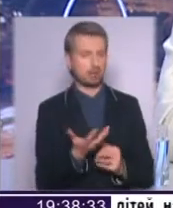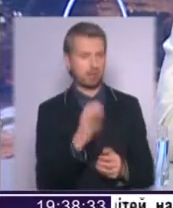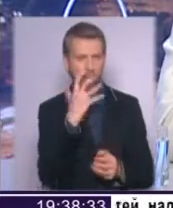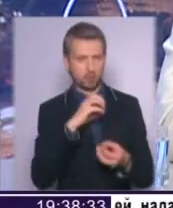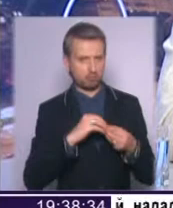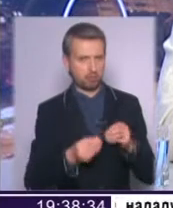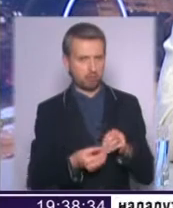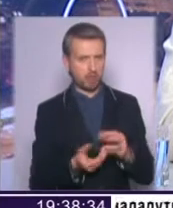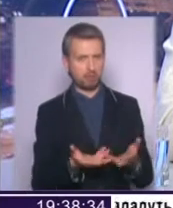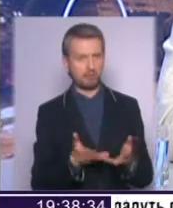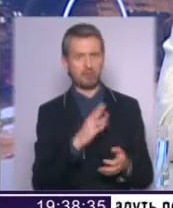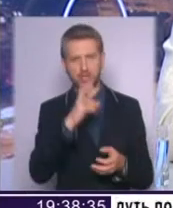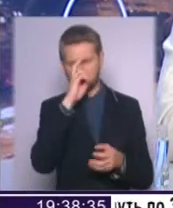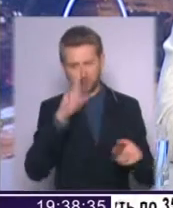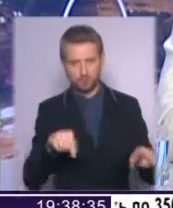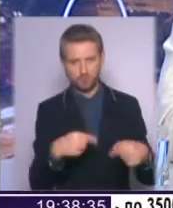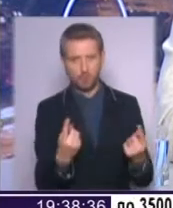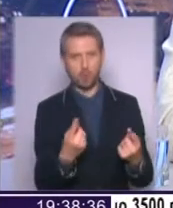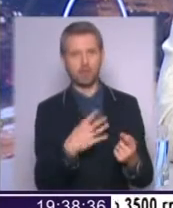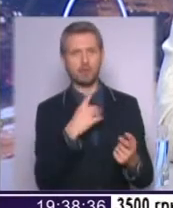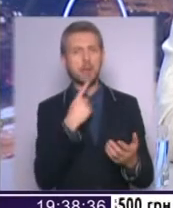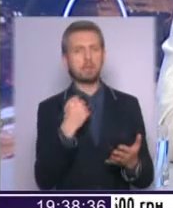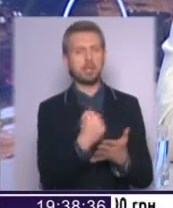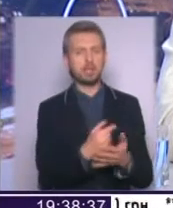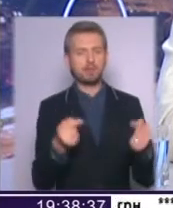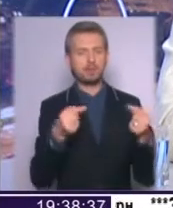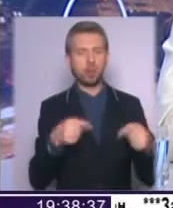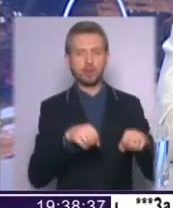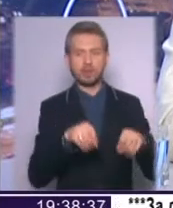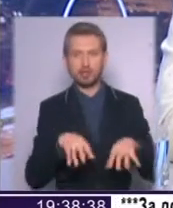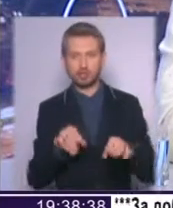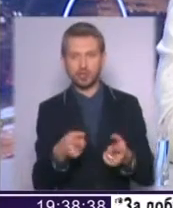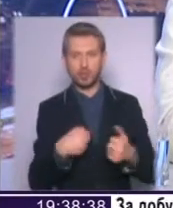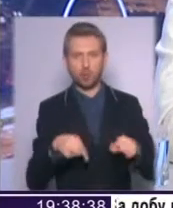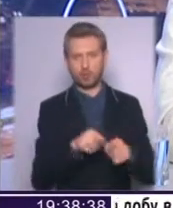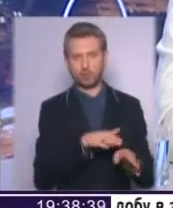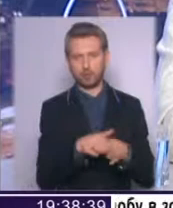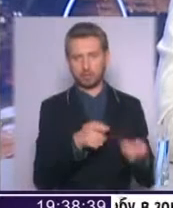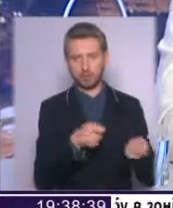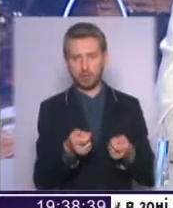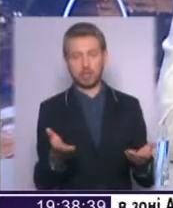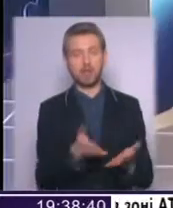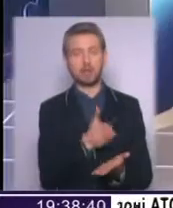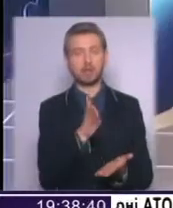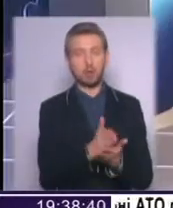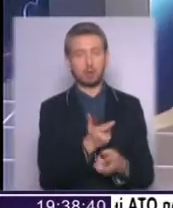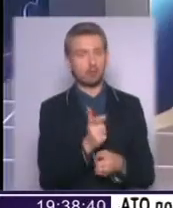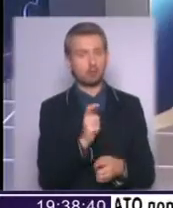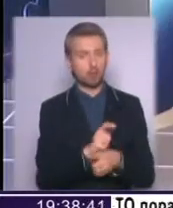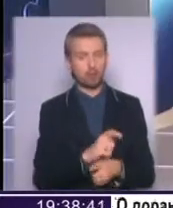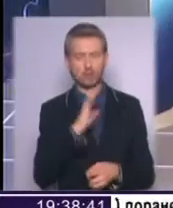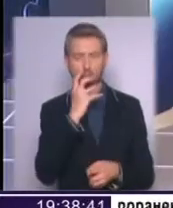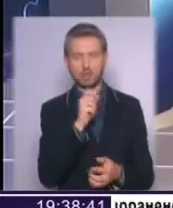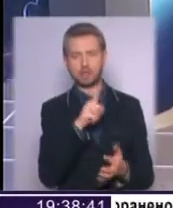в державотворенні, прийнятті відповідних рішень органів виконавчої влади, які становлять досить серйозні питання для